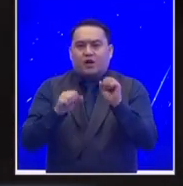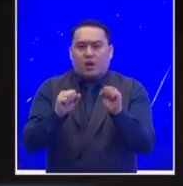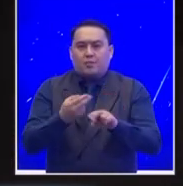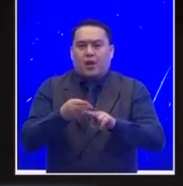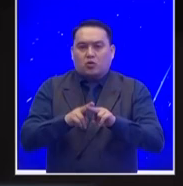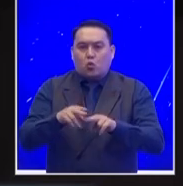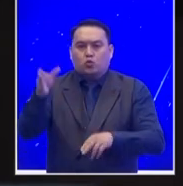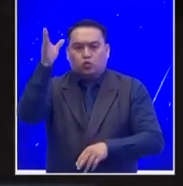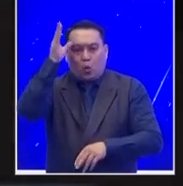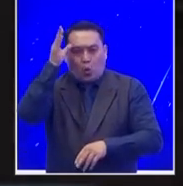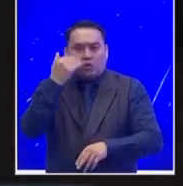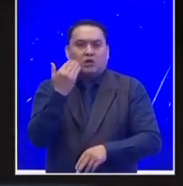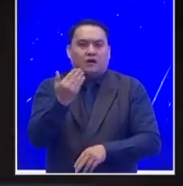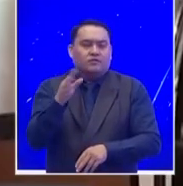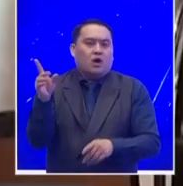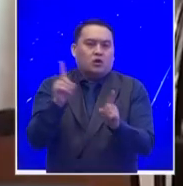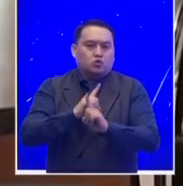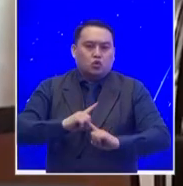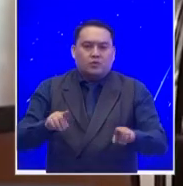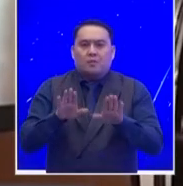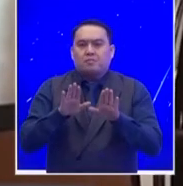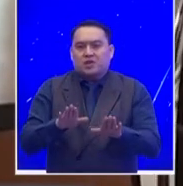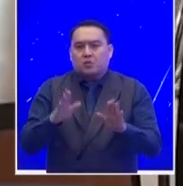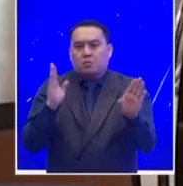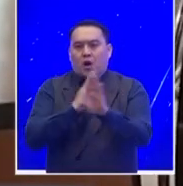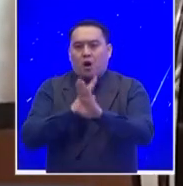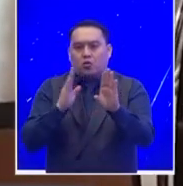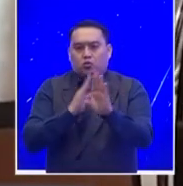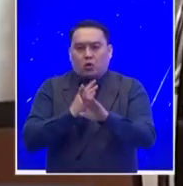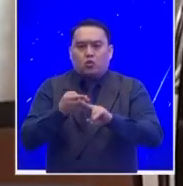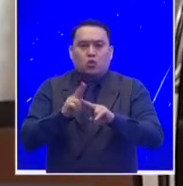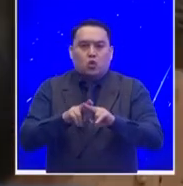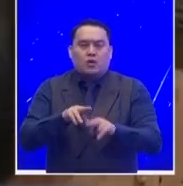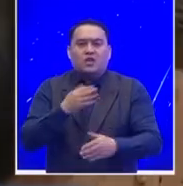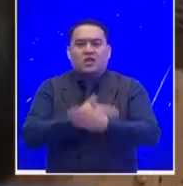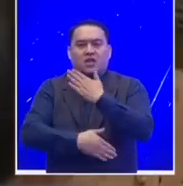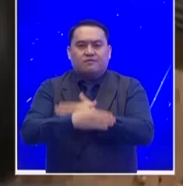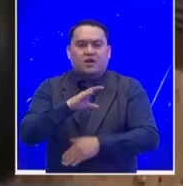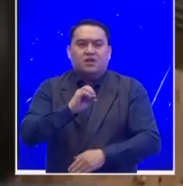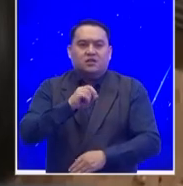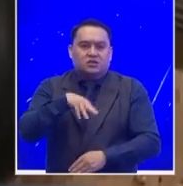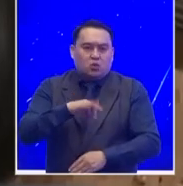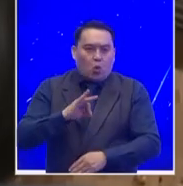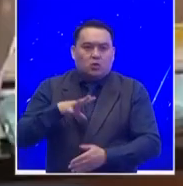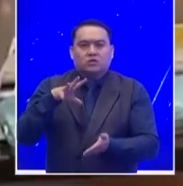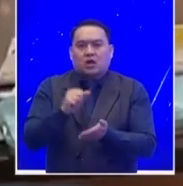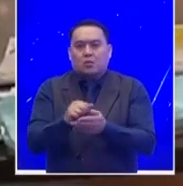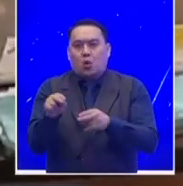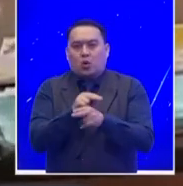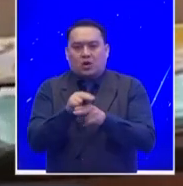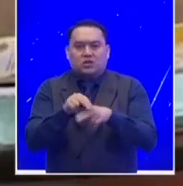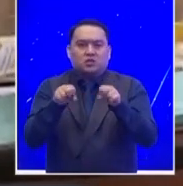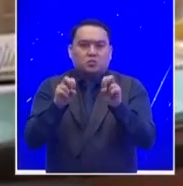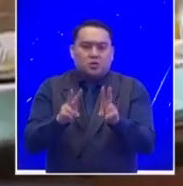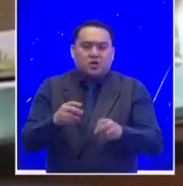возможностями, поэтому ими учтены все особенности местного ландшафта и погодных условий. Кроме того, Инва-100 занимается ремонтом